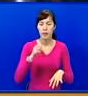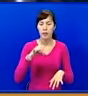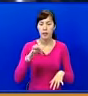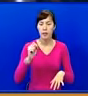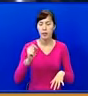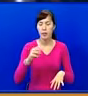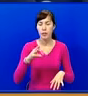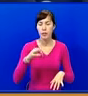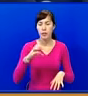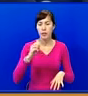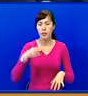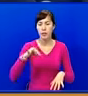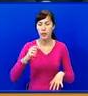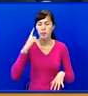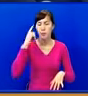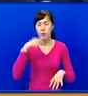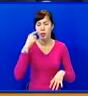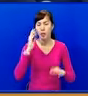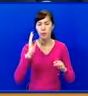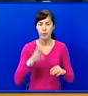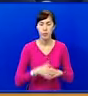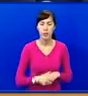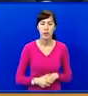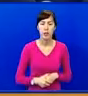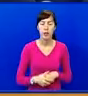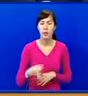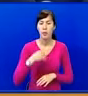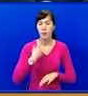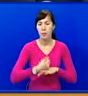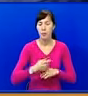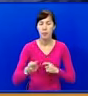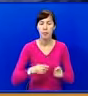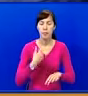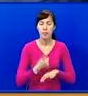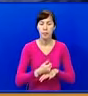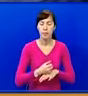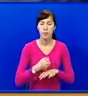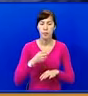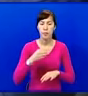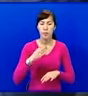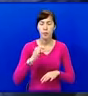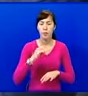Ұласбек Сәдібеков те өз пікірін білдіретін болады. Бұл сапта облыс әкімінің аппарат басшысы Әуелхан Тұрғынбеков